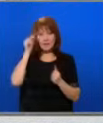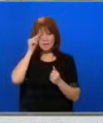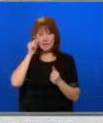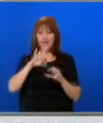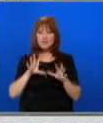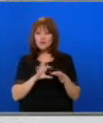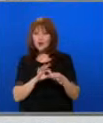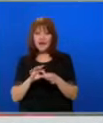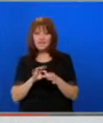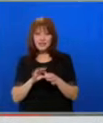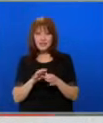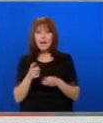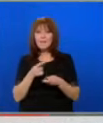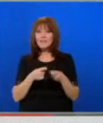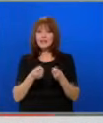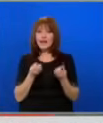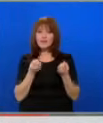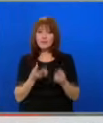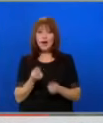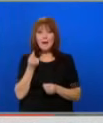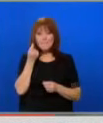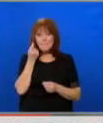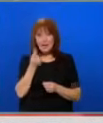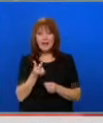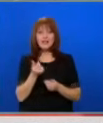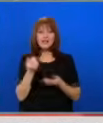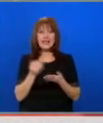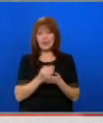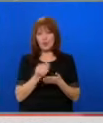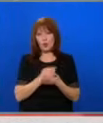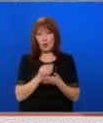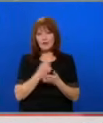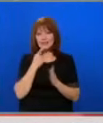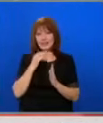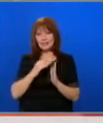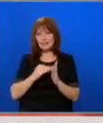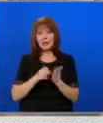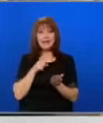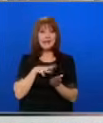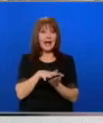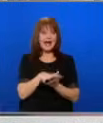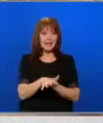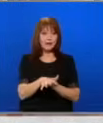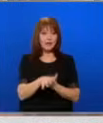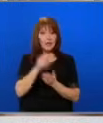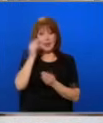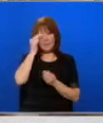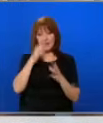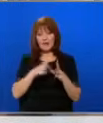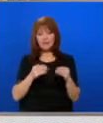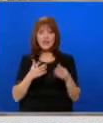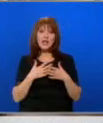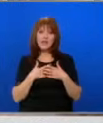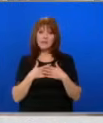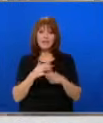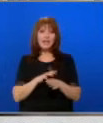навързани. Единният пазар е възможност за малките и уязвими икономики заради намалените разходи. България и Румъния разполагат